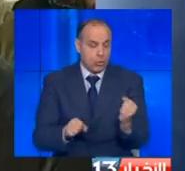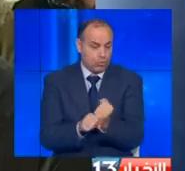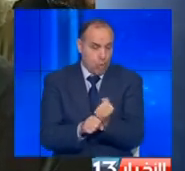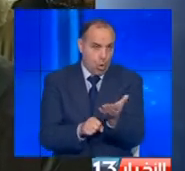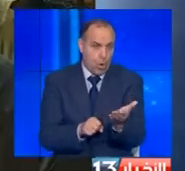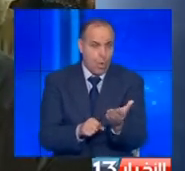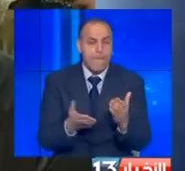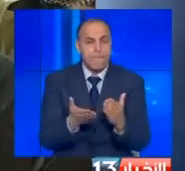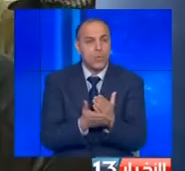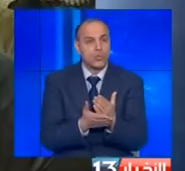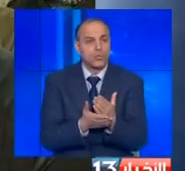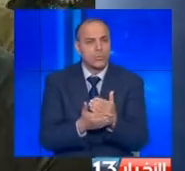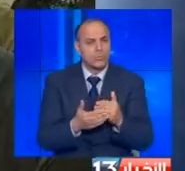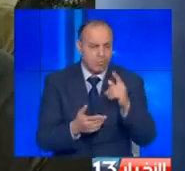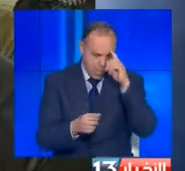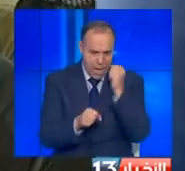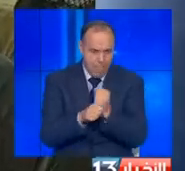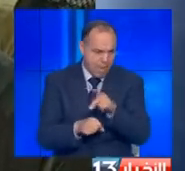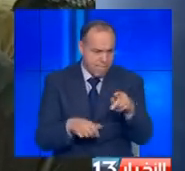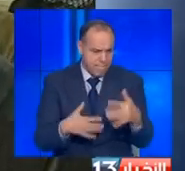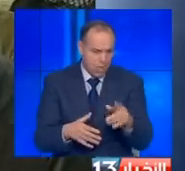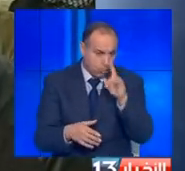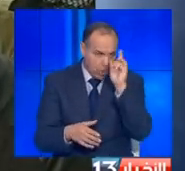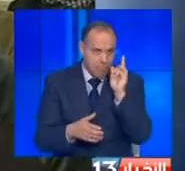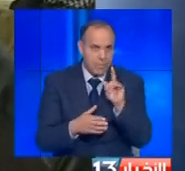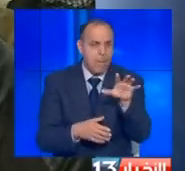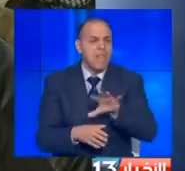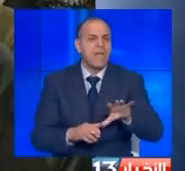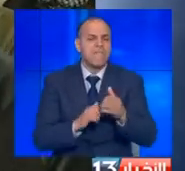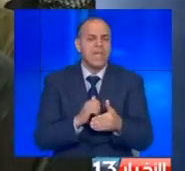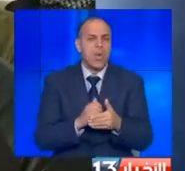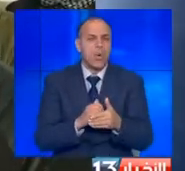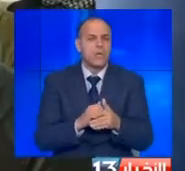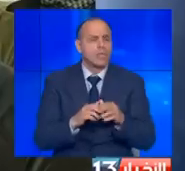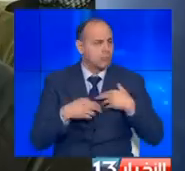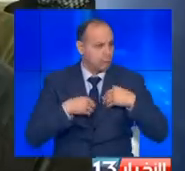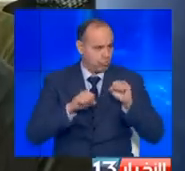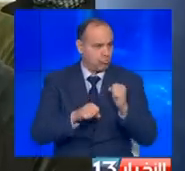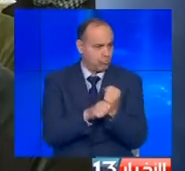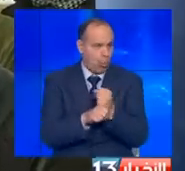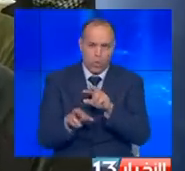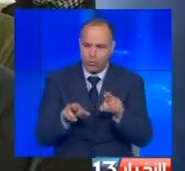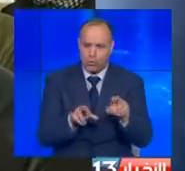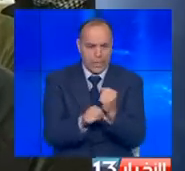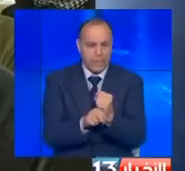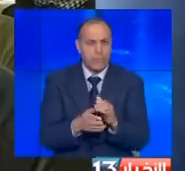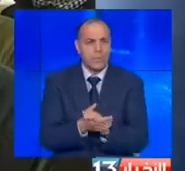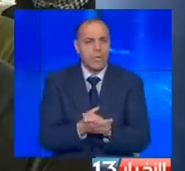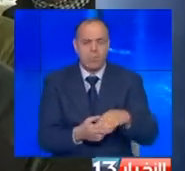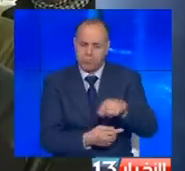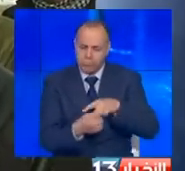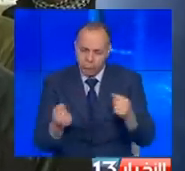كمشروع سيوصلهم بالتشغيل وصلها ما انت قلت لها حياه الناس ويدور